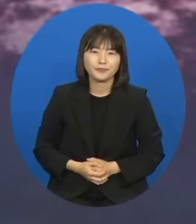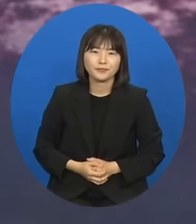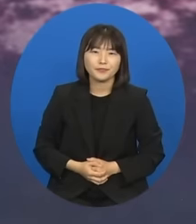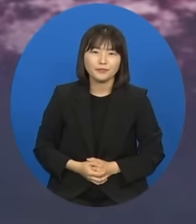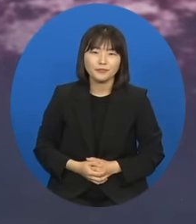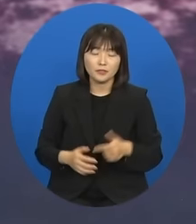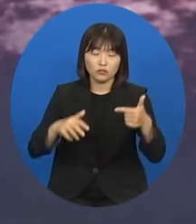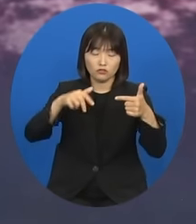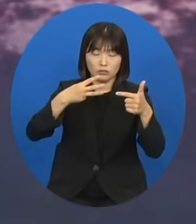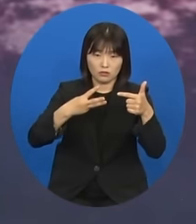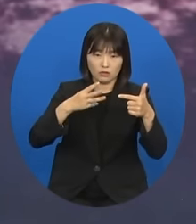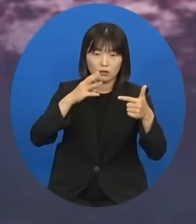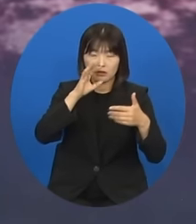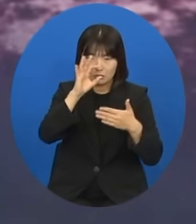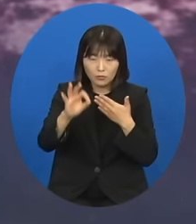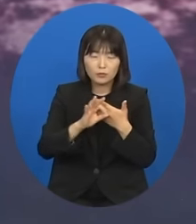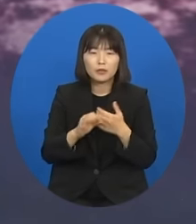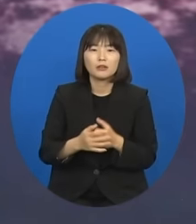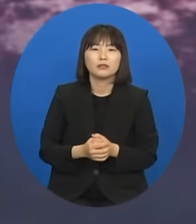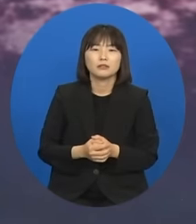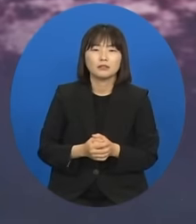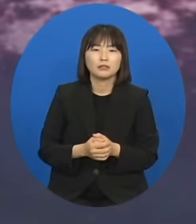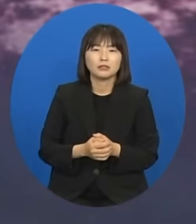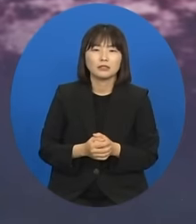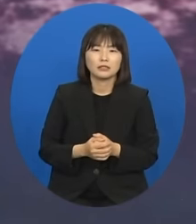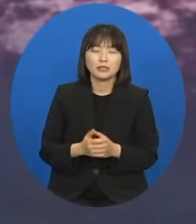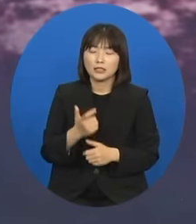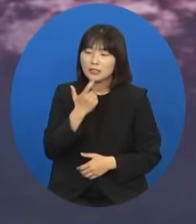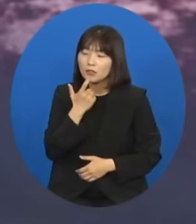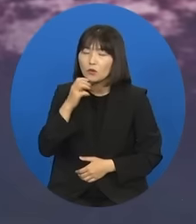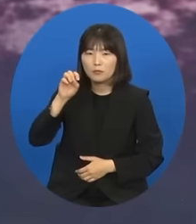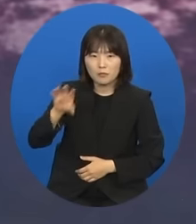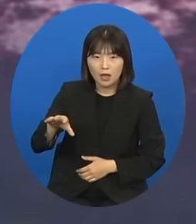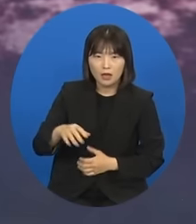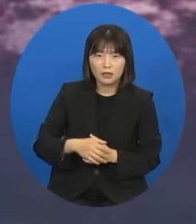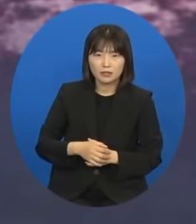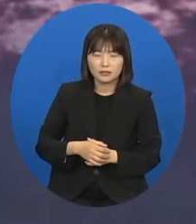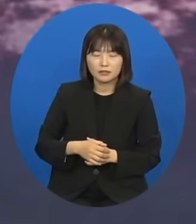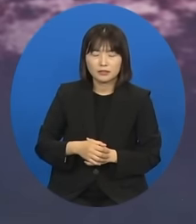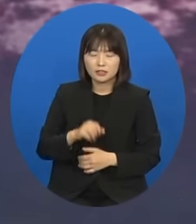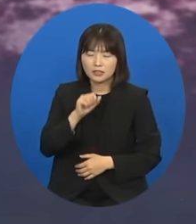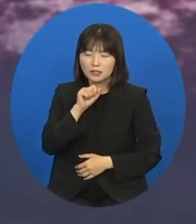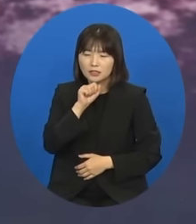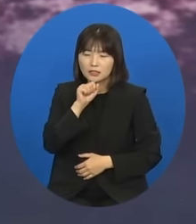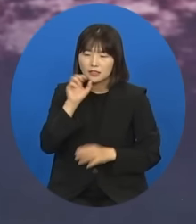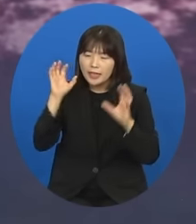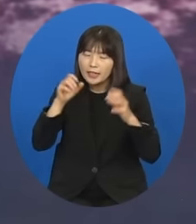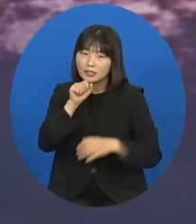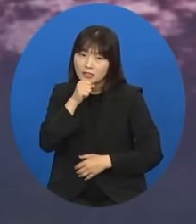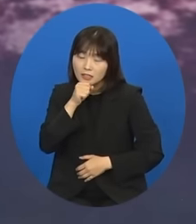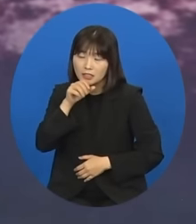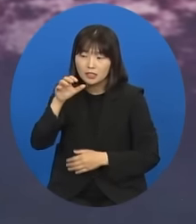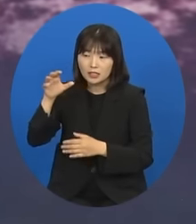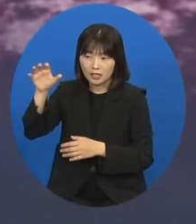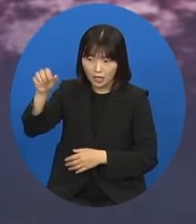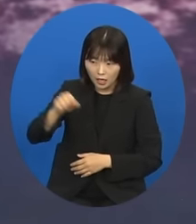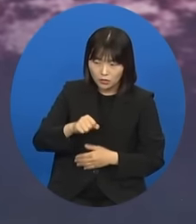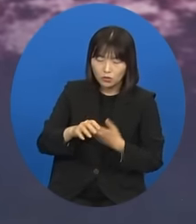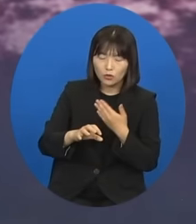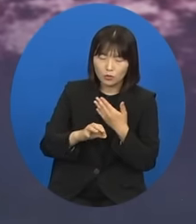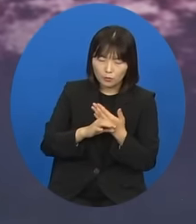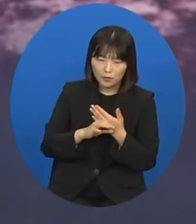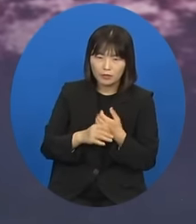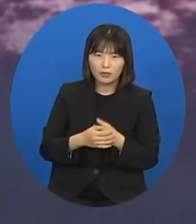6절에서 12절지 나와 있는데 야곱에게 말합니다 염소 새끼 두 마리를 가져오면 내가 너를 위해서 아 이제 그 아버지